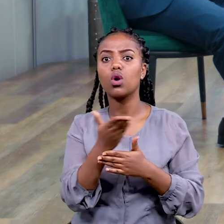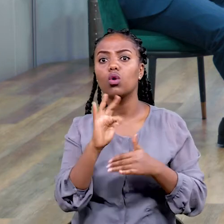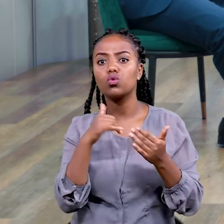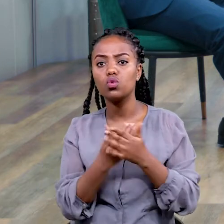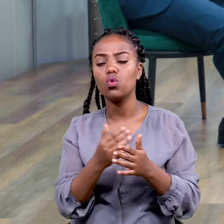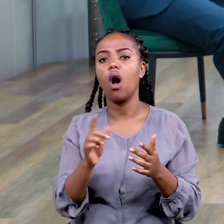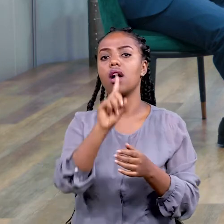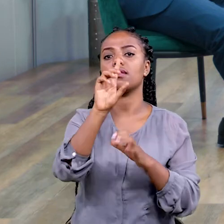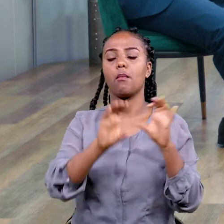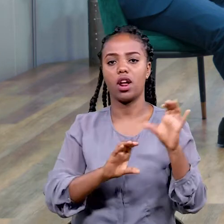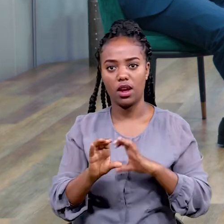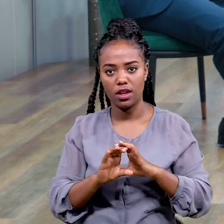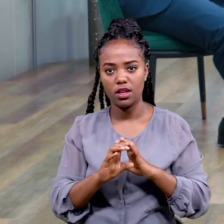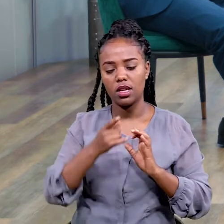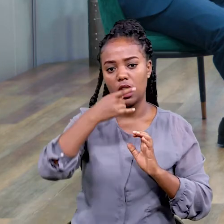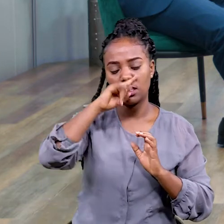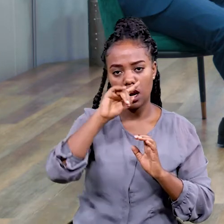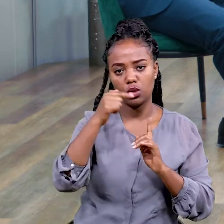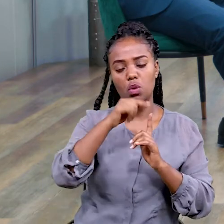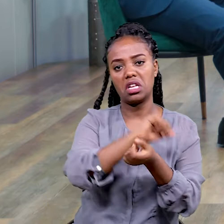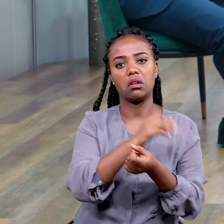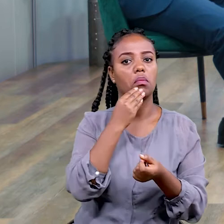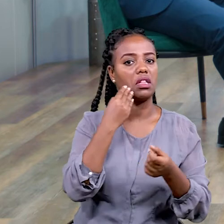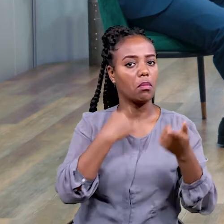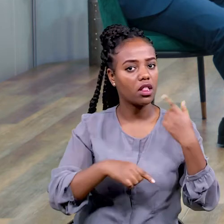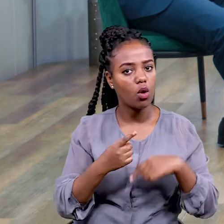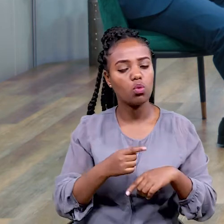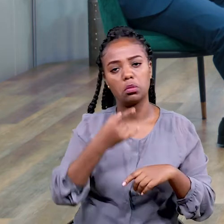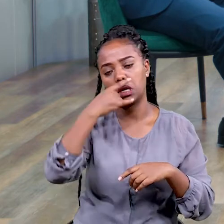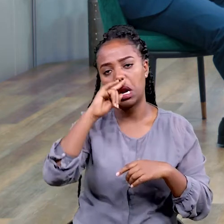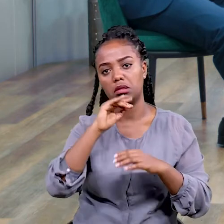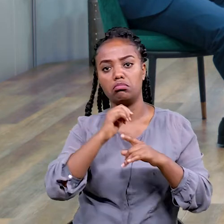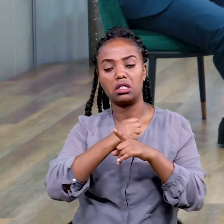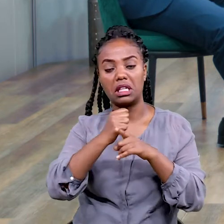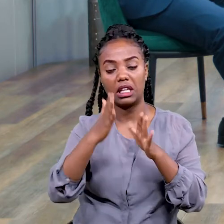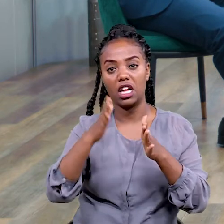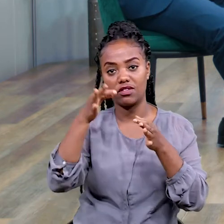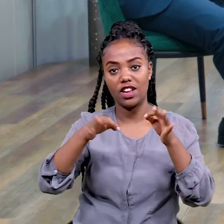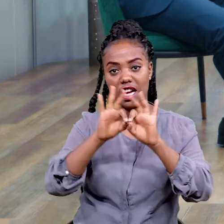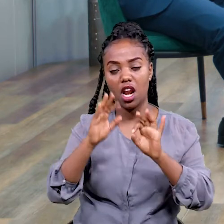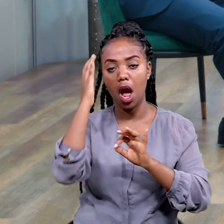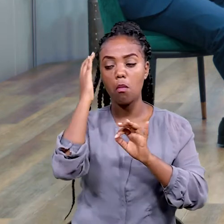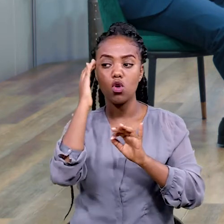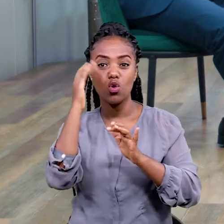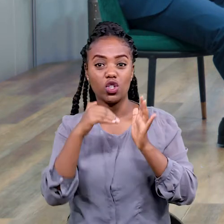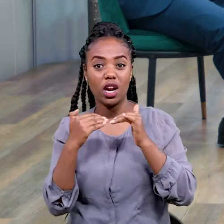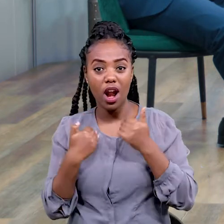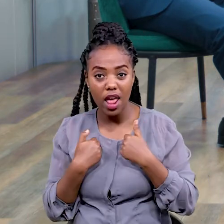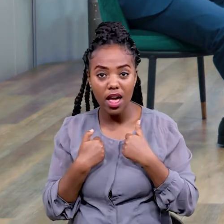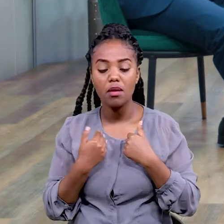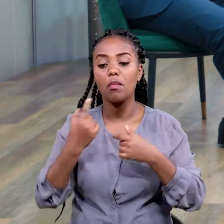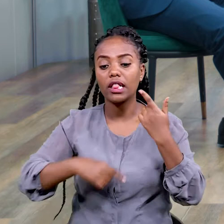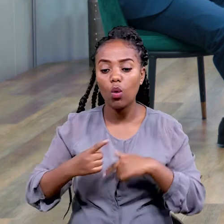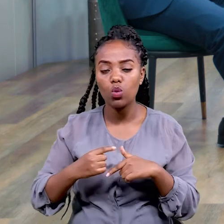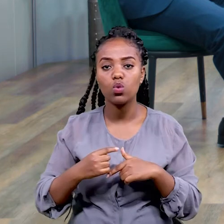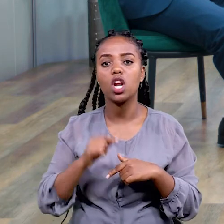ነገሮች ሁሉ ሀንድ ለማድረግ ቅድም ያልኩት ህጻናቶች ወደ ማረሚያ ቤት ይመጣሉ፣ የህጻናት ሐኪም ያስፈልጋል። ያምሮ ችግር አለባቸው ሰዎች ወደዛ